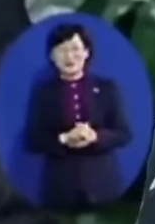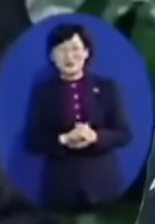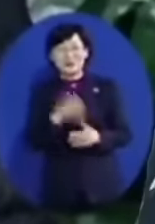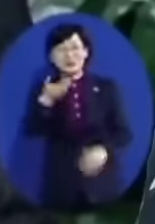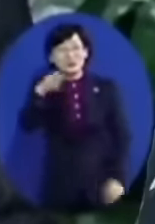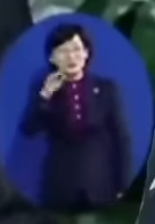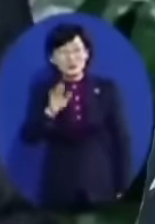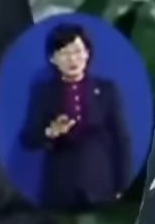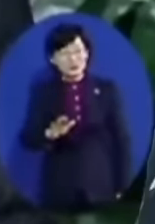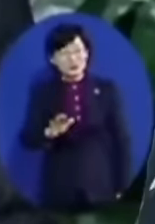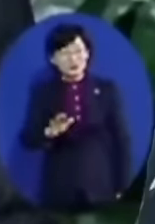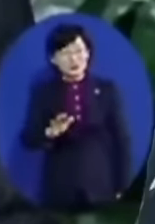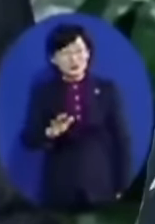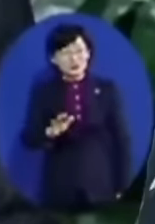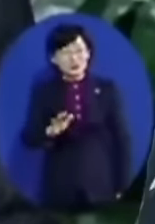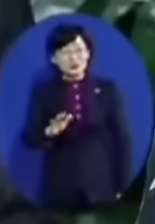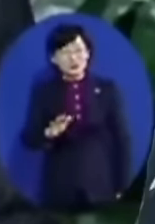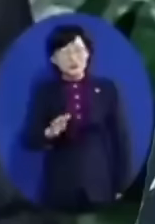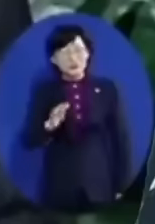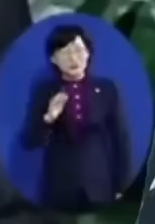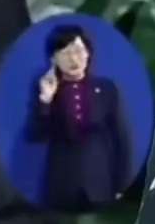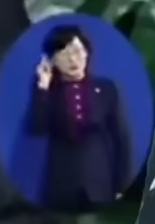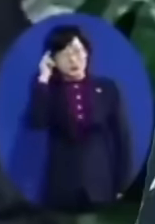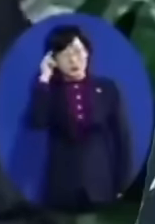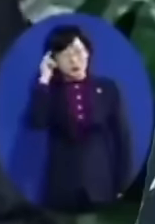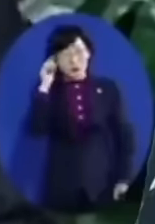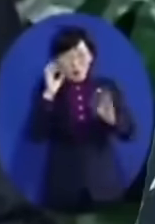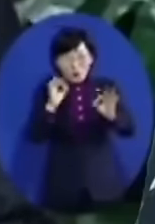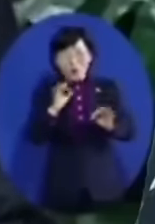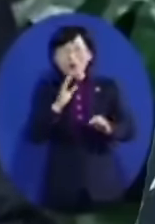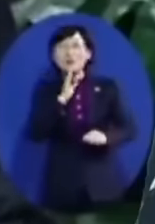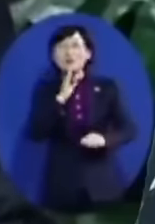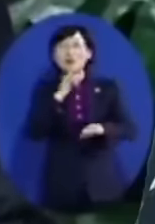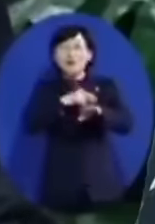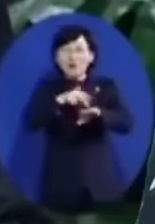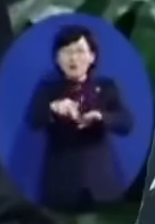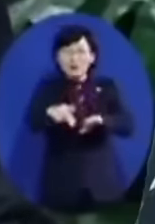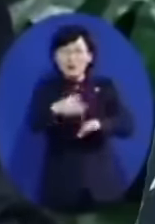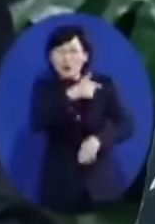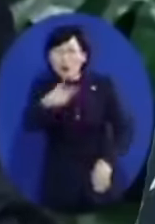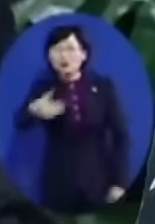그런데 가만히 살아보니까 걷기만 좀 힘든 것이 없어요.